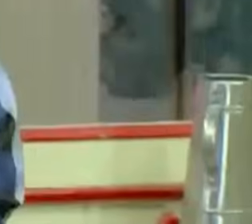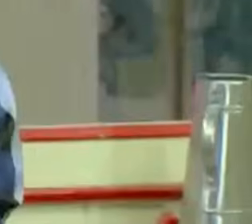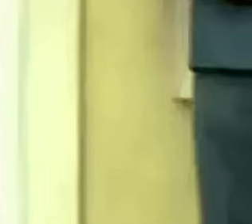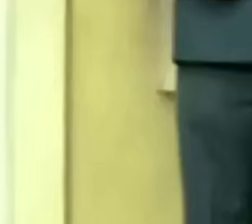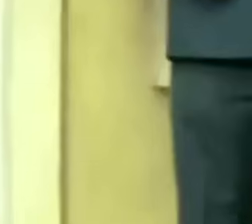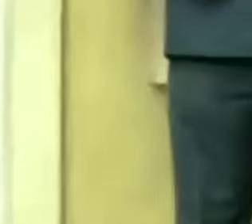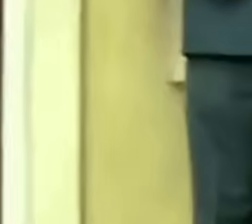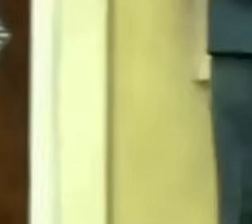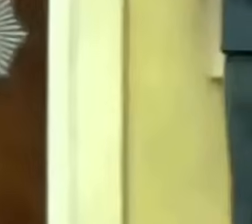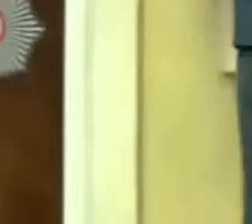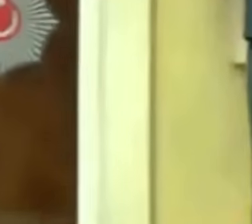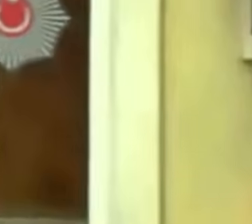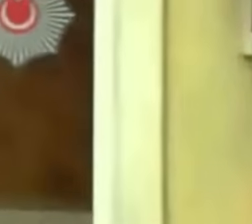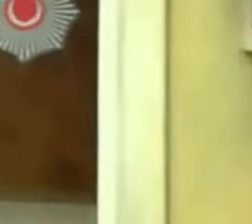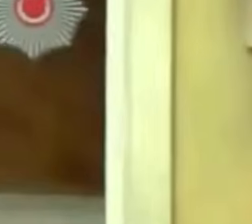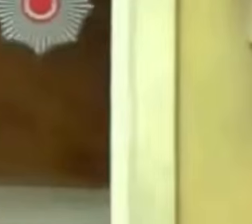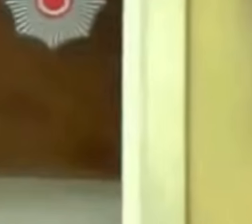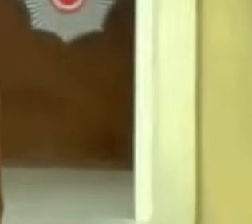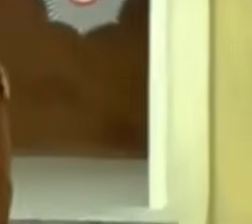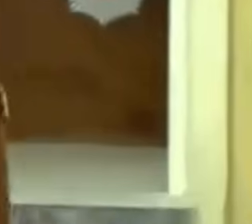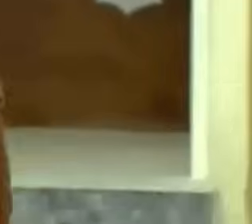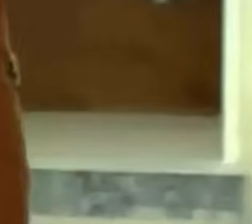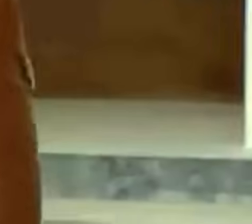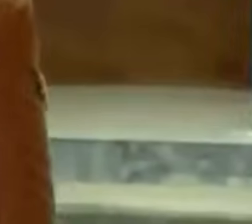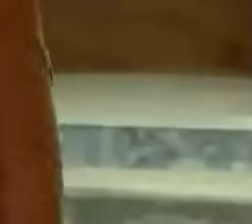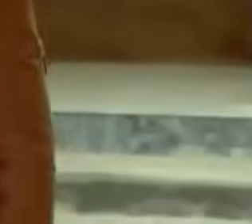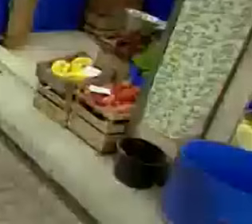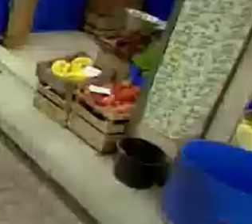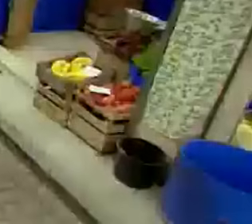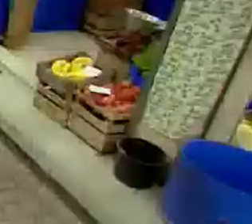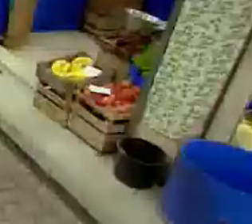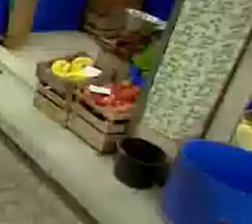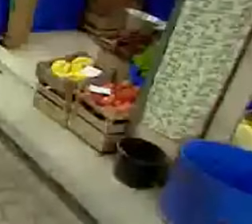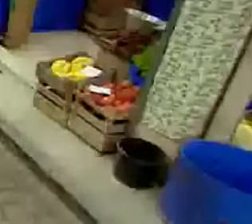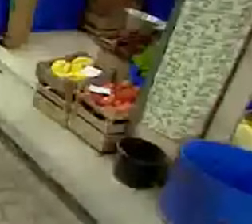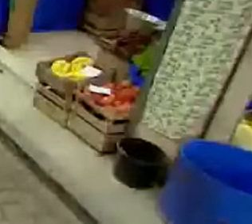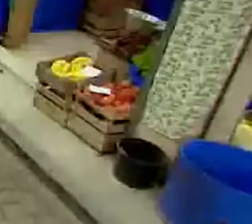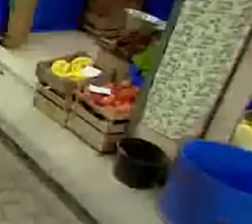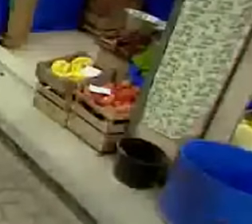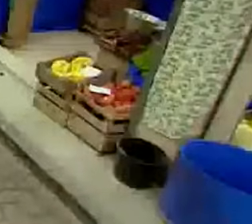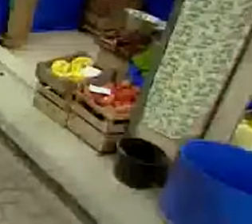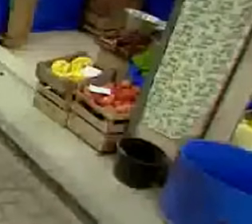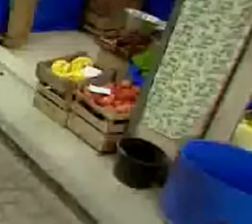Ağlamaklı ifadesiyle iki tarafındaki esnaf çıraklarına bakıp mahzun acıyla karakol sokaktan ayrıldı.